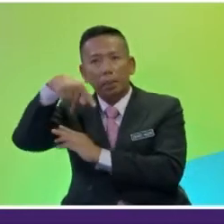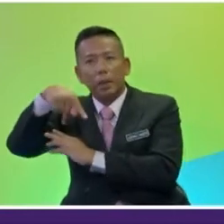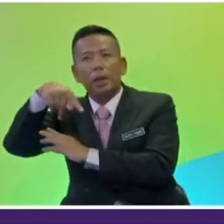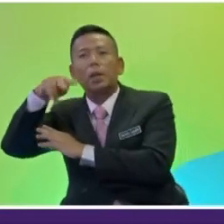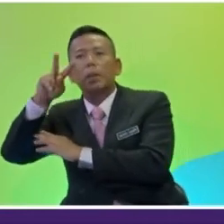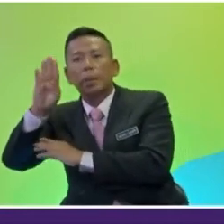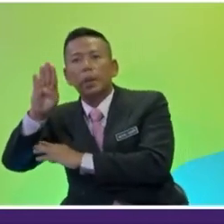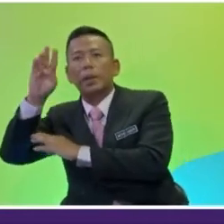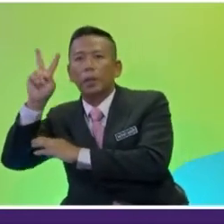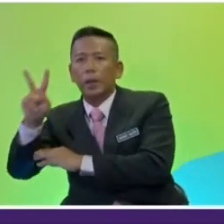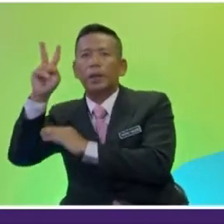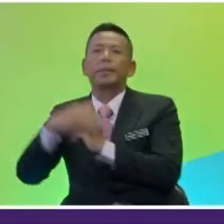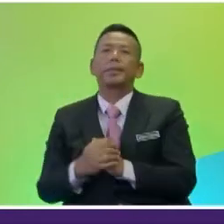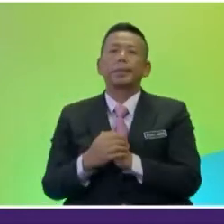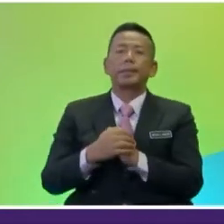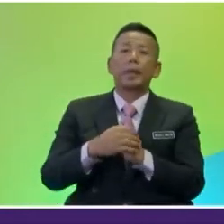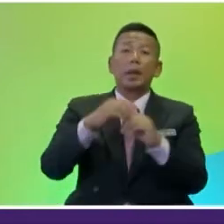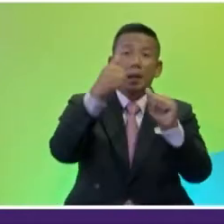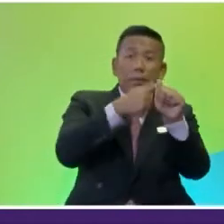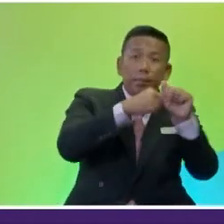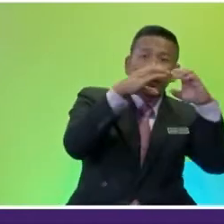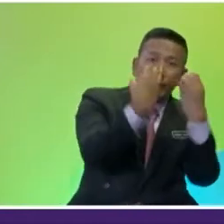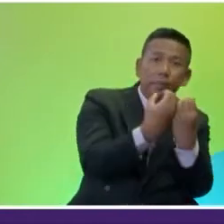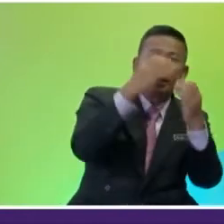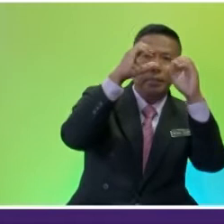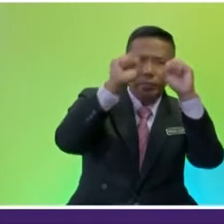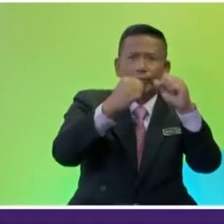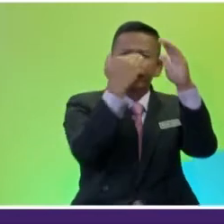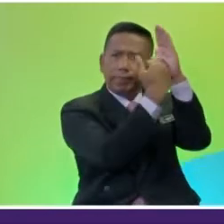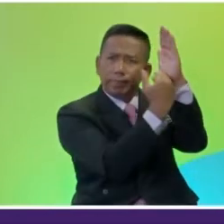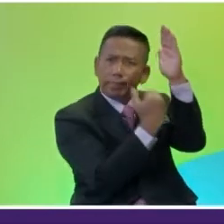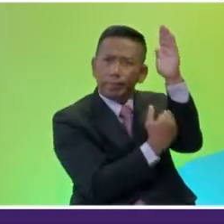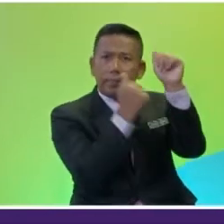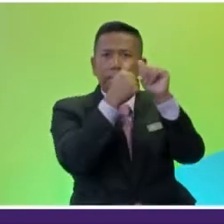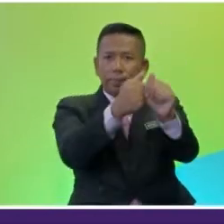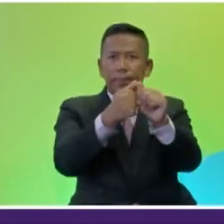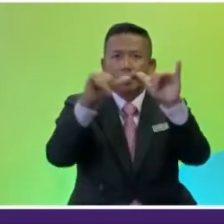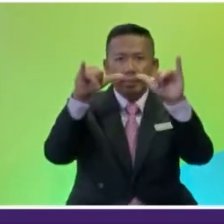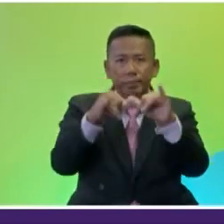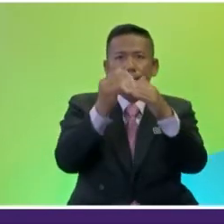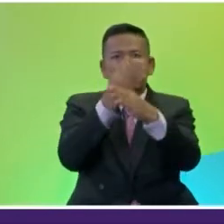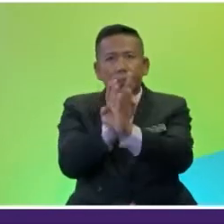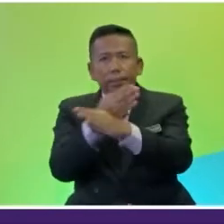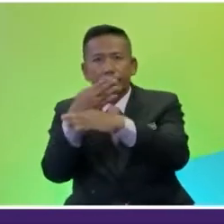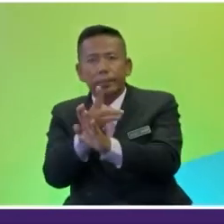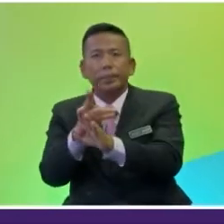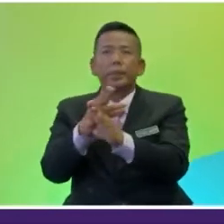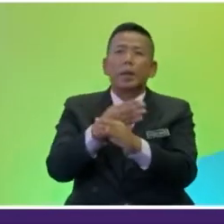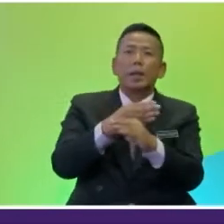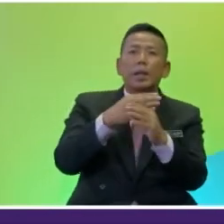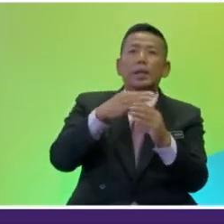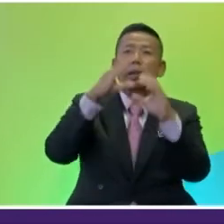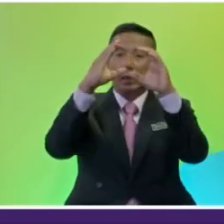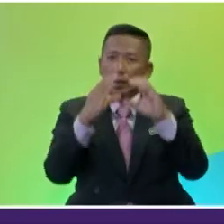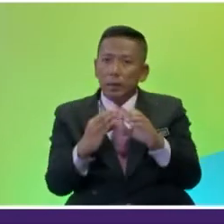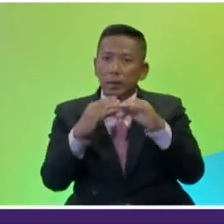setiap kelas itu pula kita boleh cirikan mereka mengikut size bentuk nutrisi habitat dan cara